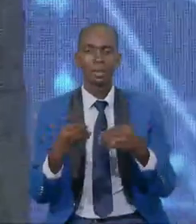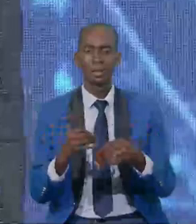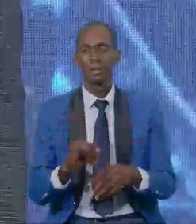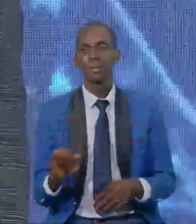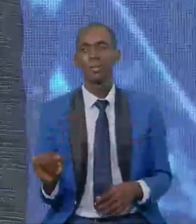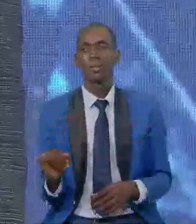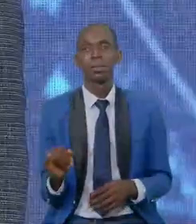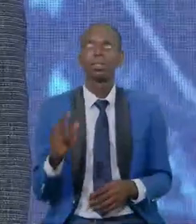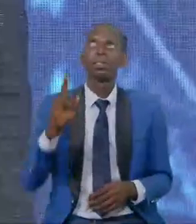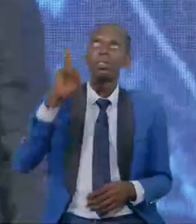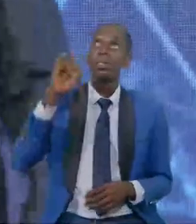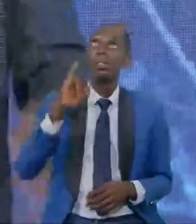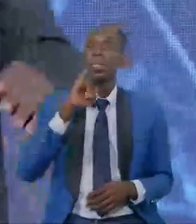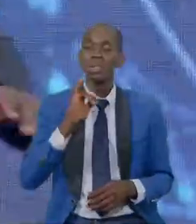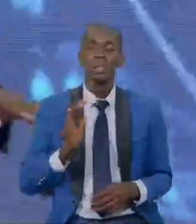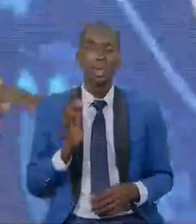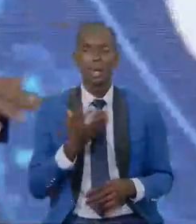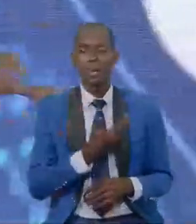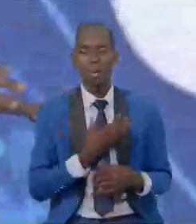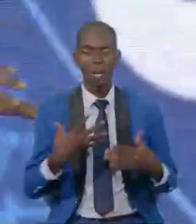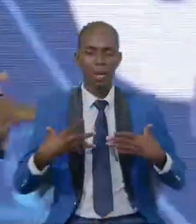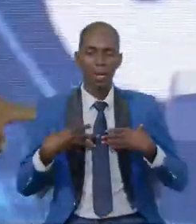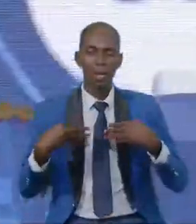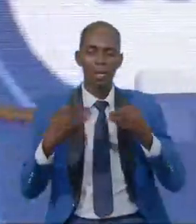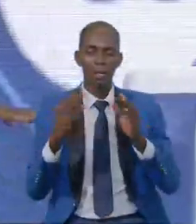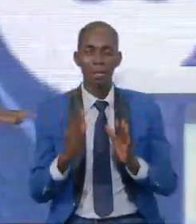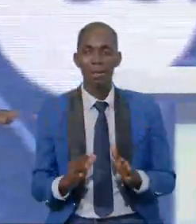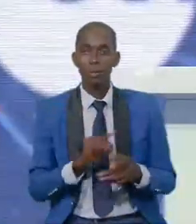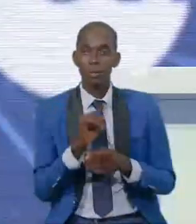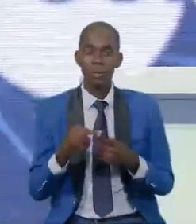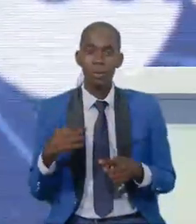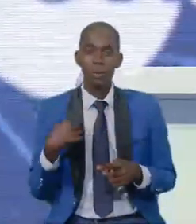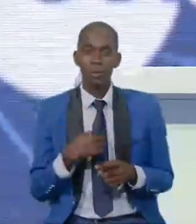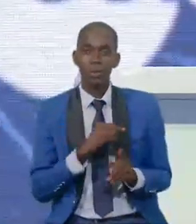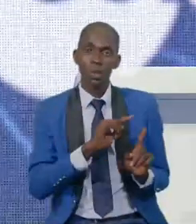guérison. Il est celui qui nous guérit.